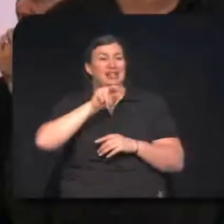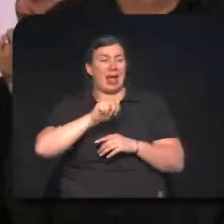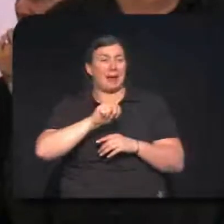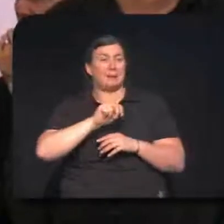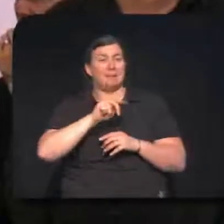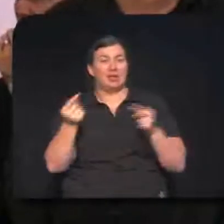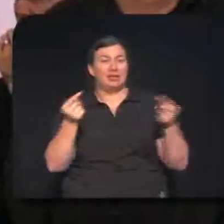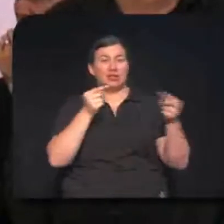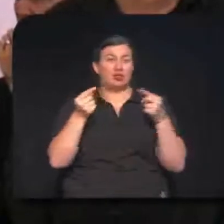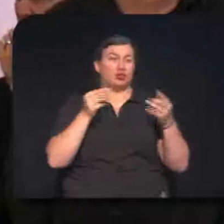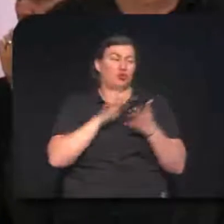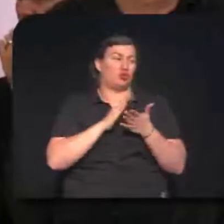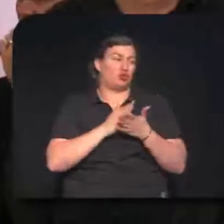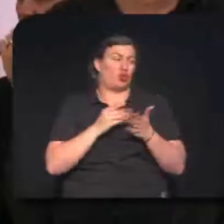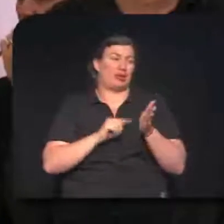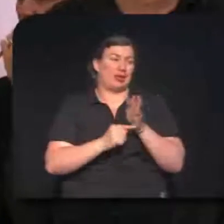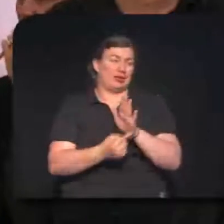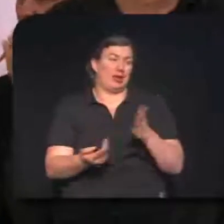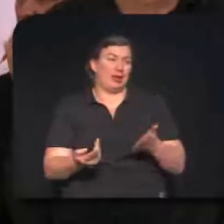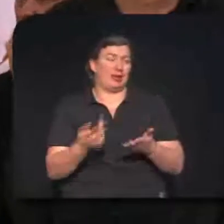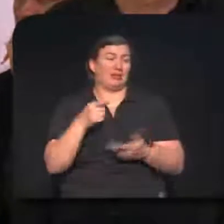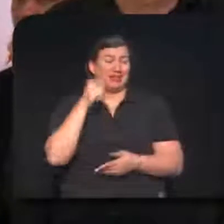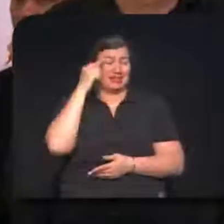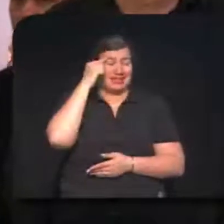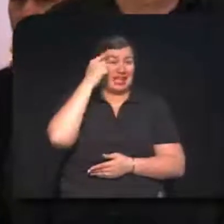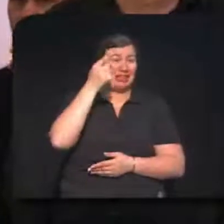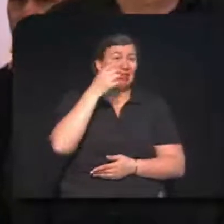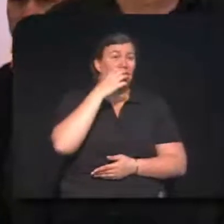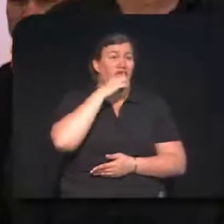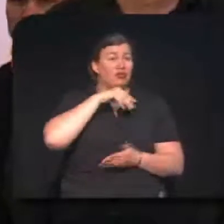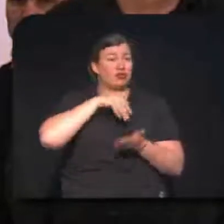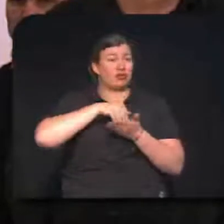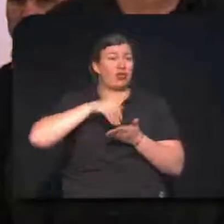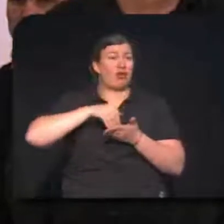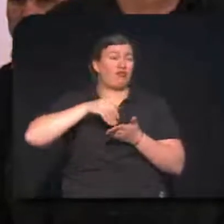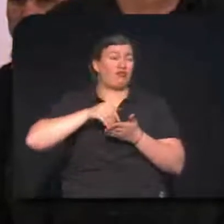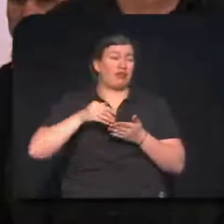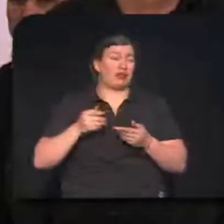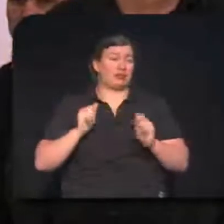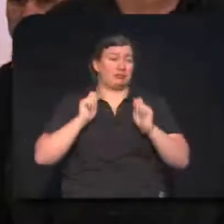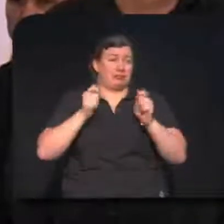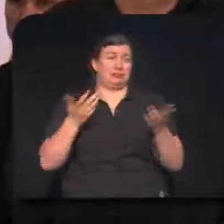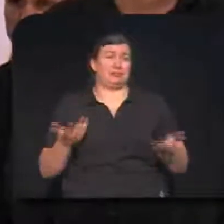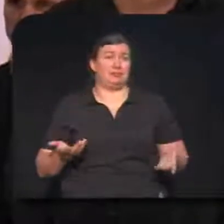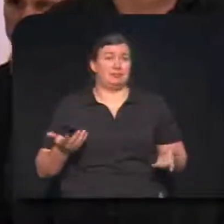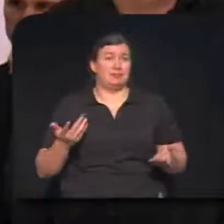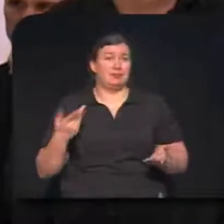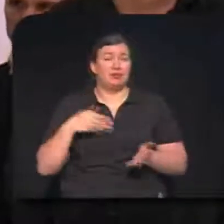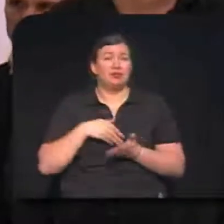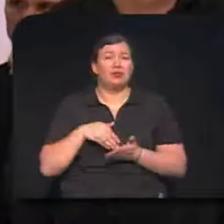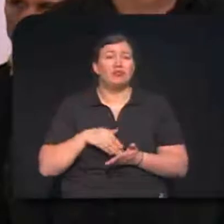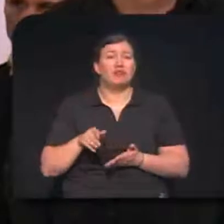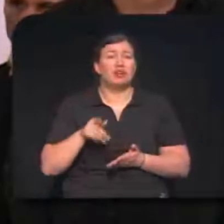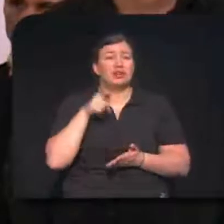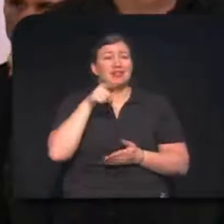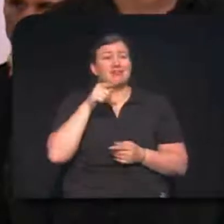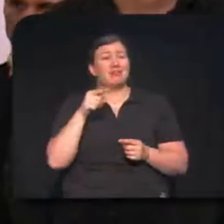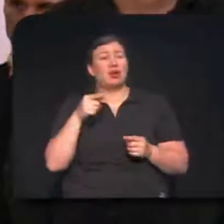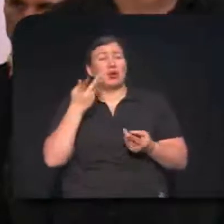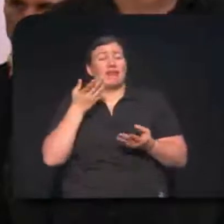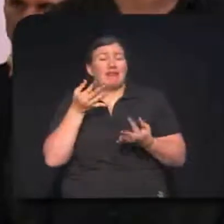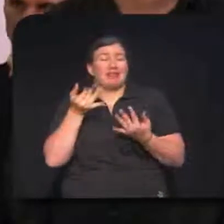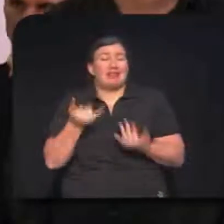es einfach darum diesen Gedanken dann auch konsequent nach vorne zu bringen durchzudenken und zu sagen okay wenn wir diese Rettungspolitik